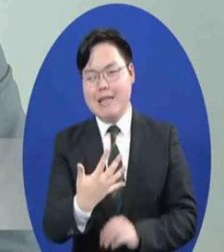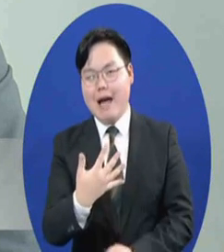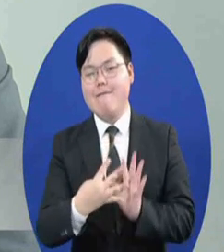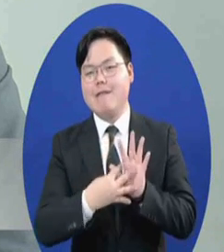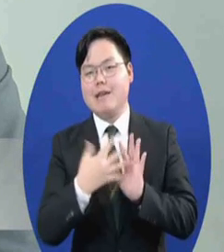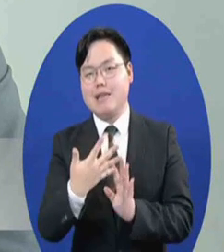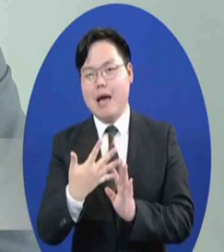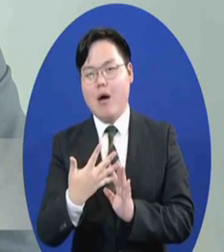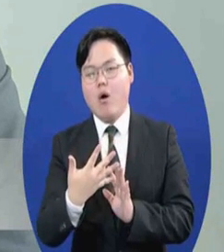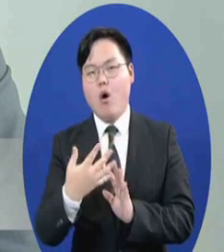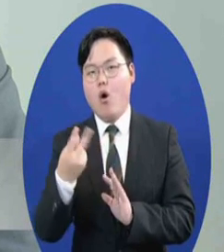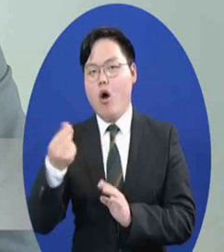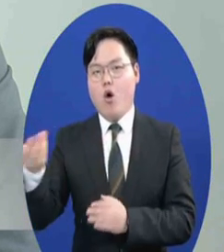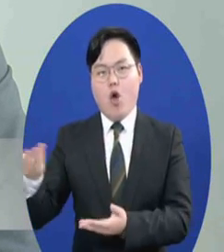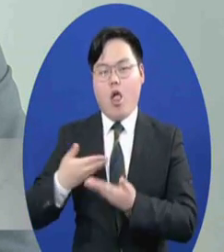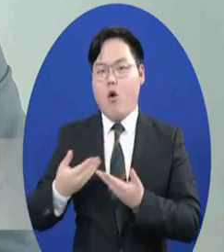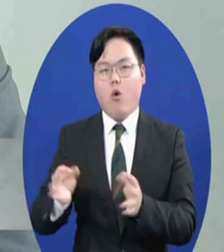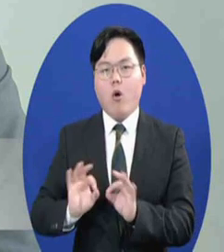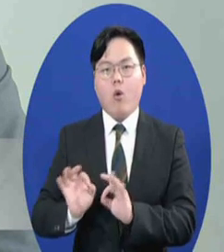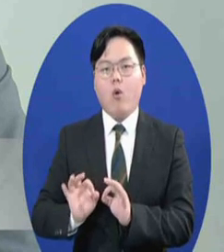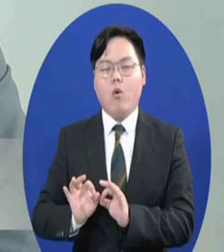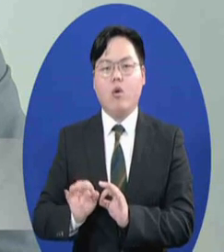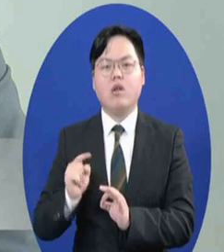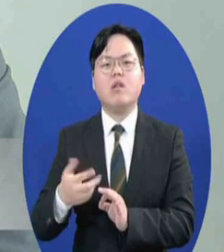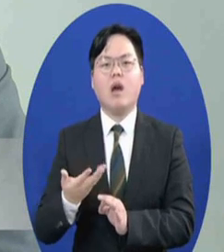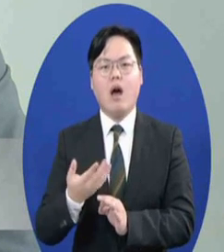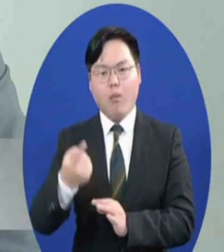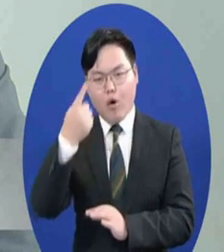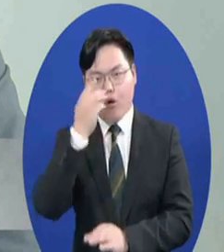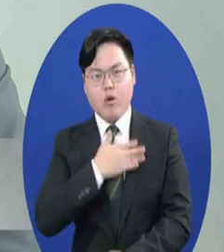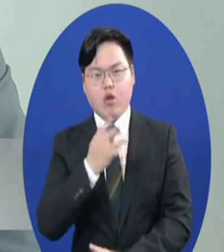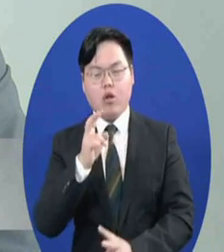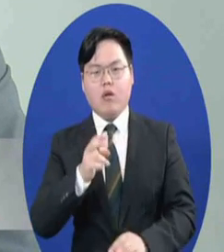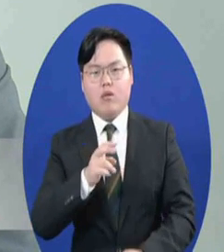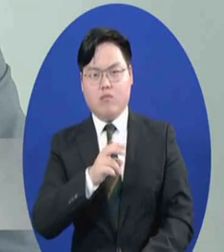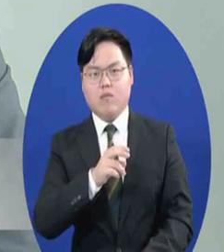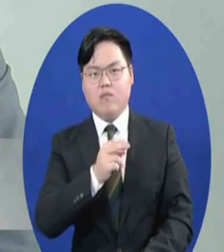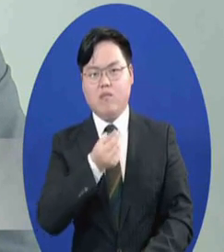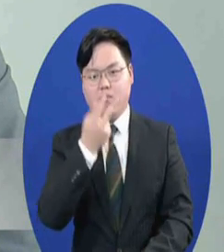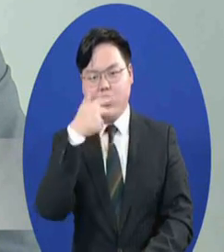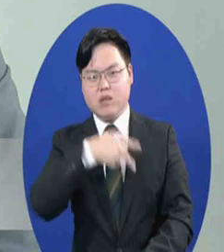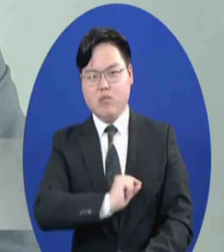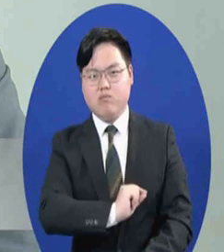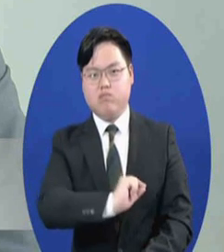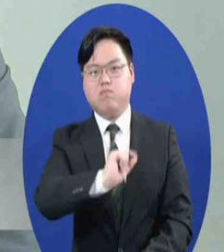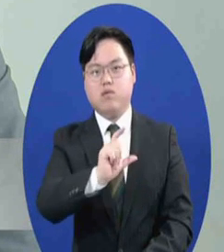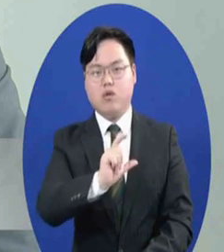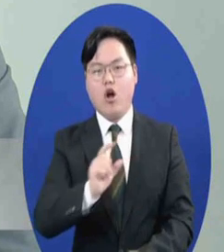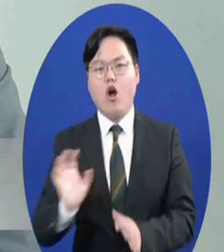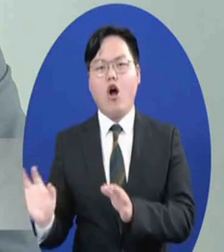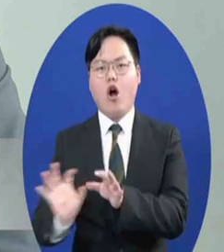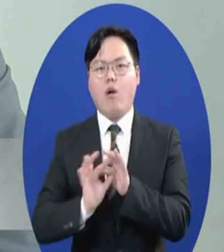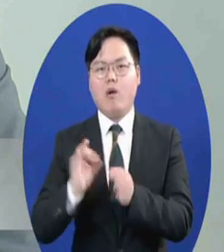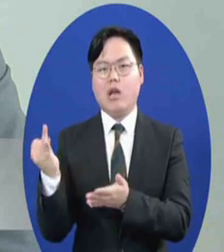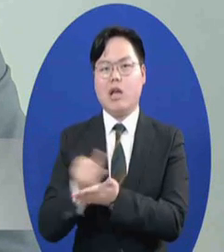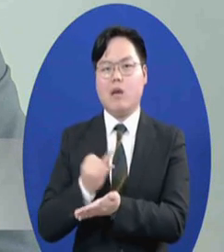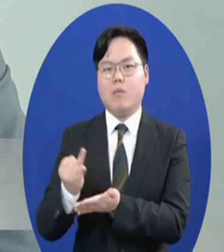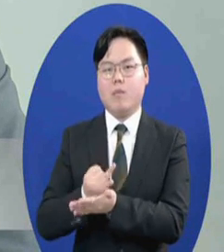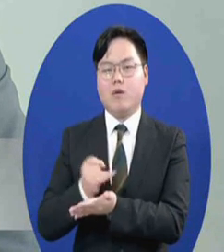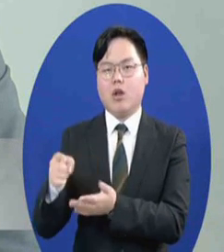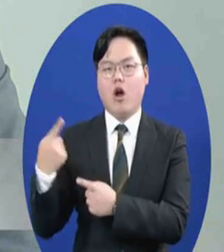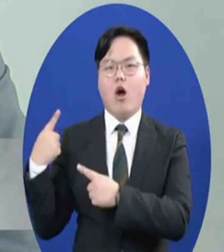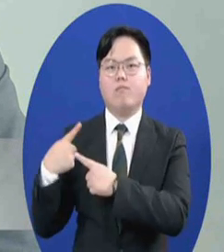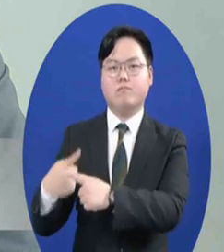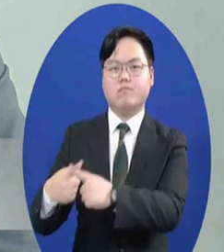зэнийг бол нийлүүлэлтэнд бол өгөөгүй. За очир нь бол дотоодын үнийн өсөлт, дотоодын хэрэгцээний өсөлт зэрэг шалтгаалагдаад бол импортын хэмжээнд бол